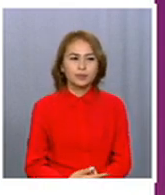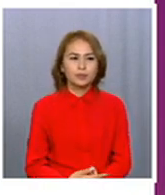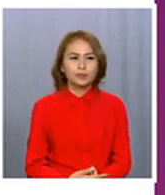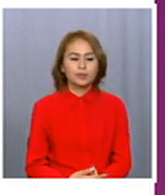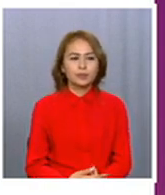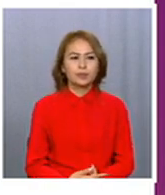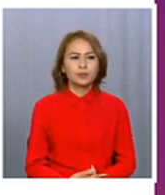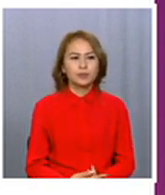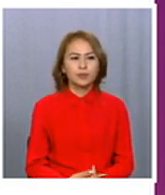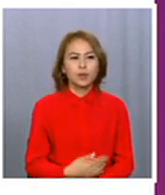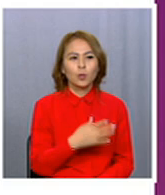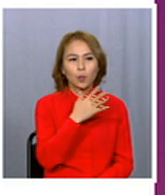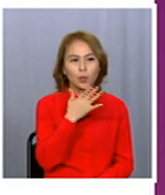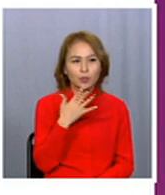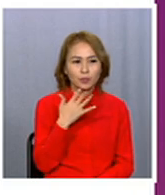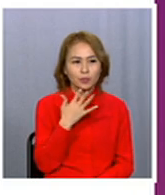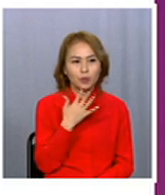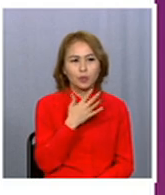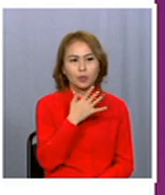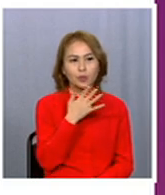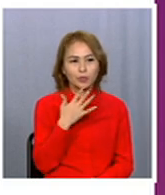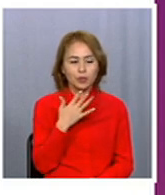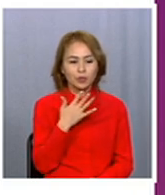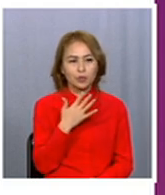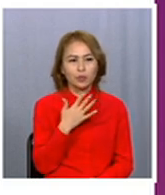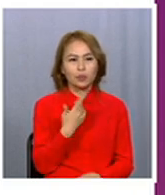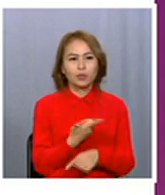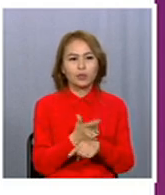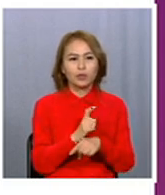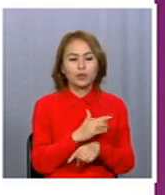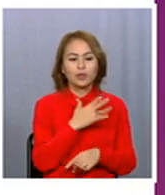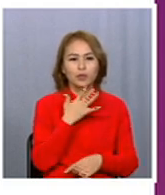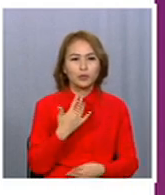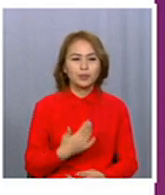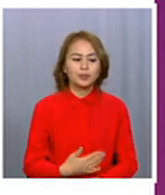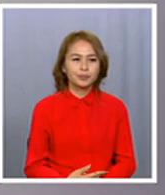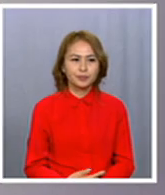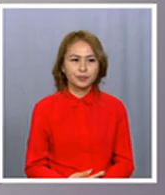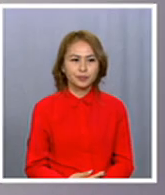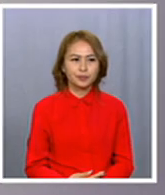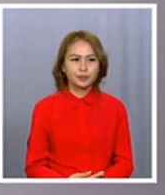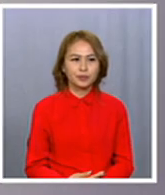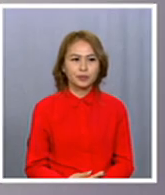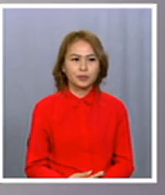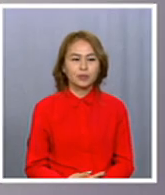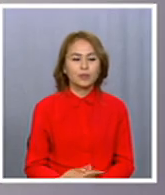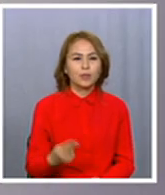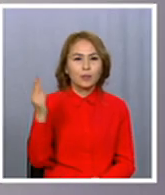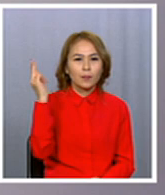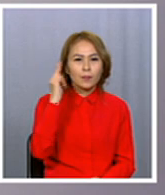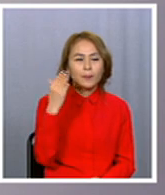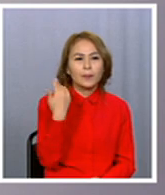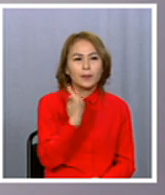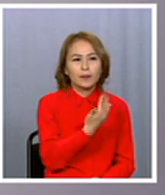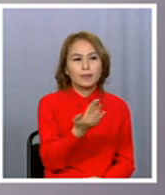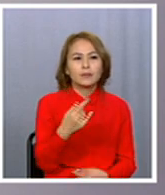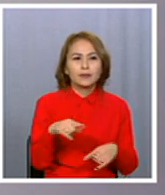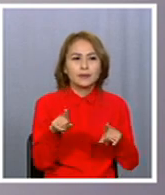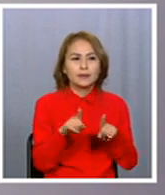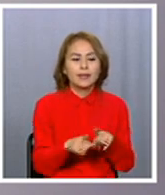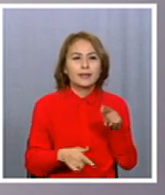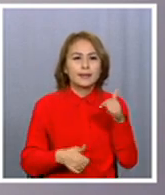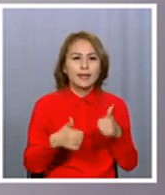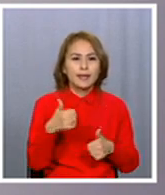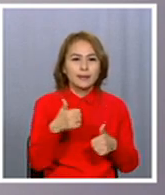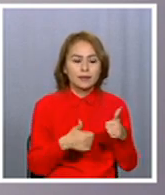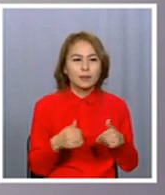Соңғысы көп, көптеу, өте көп. Оқушылар, сіздер де салыстырмалы